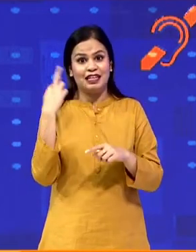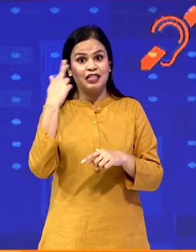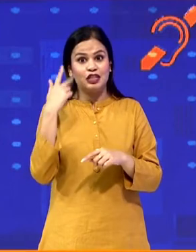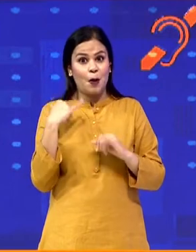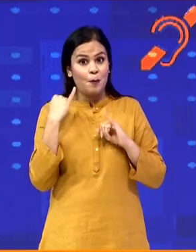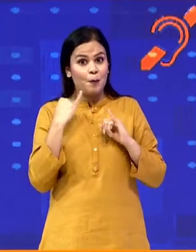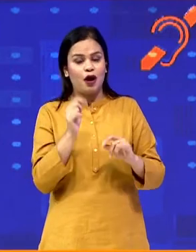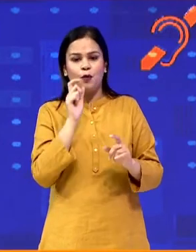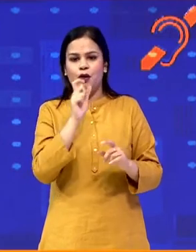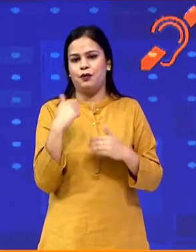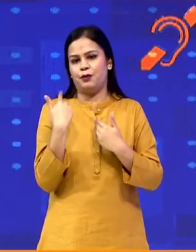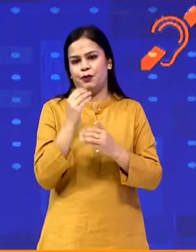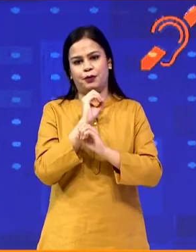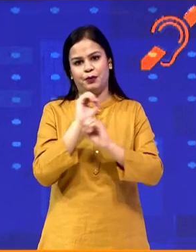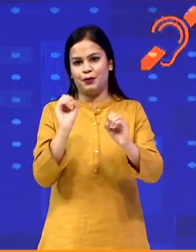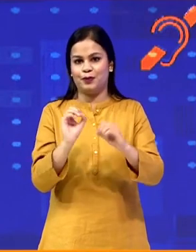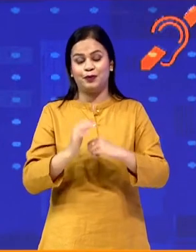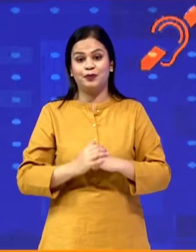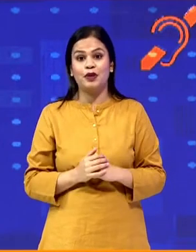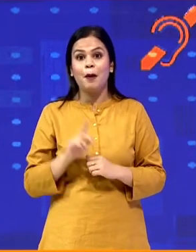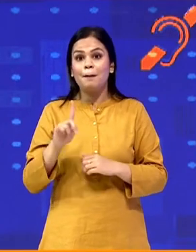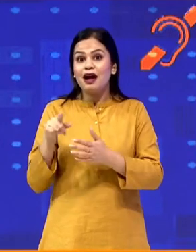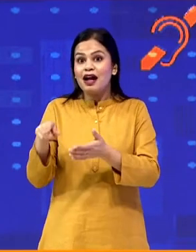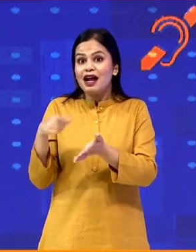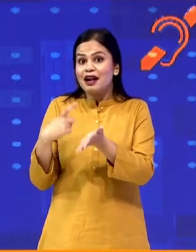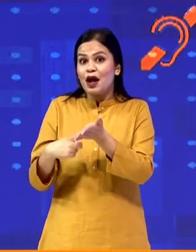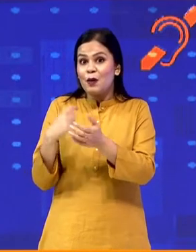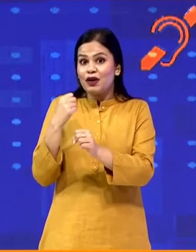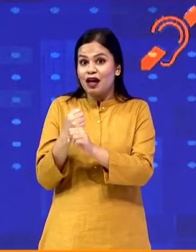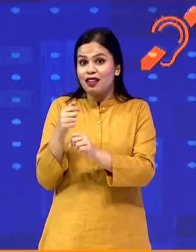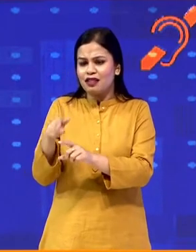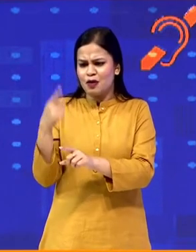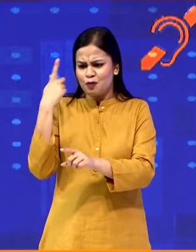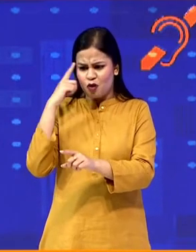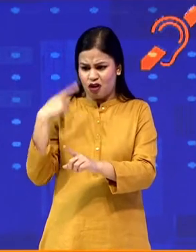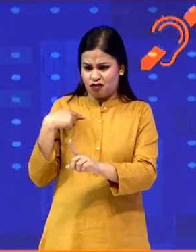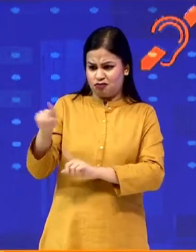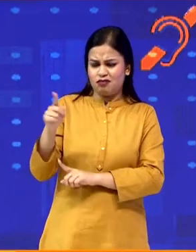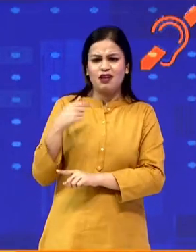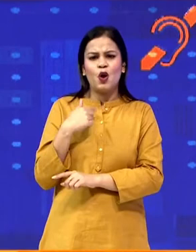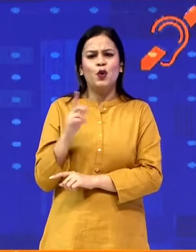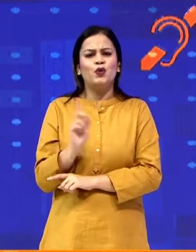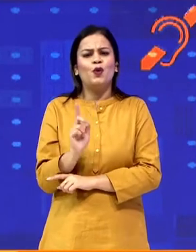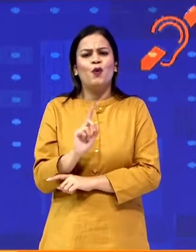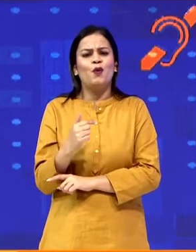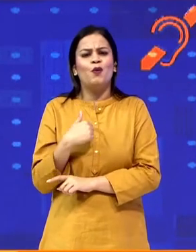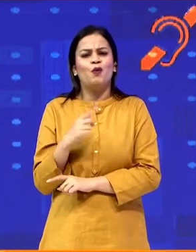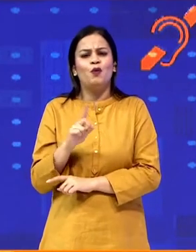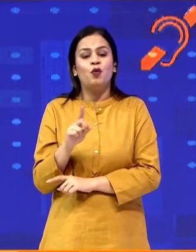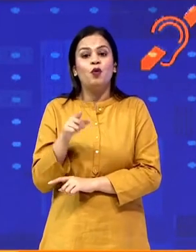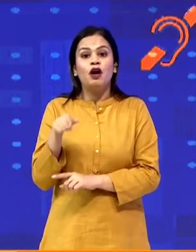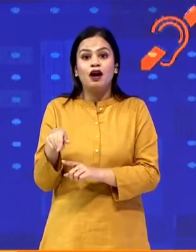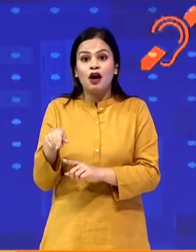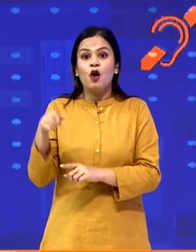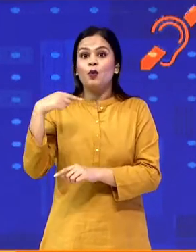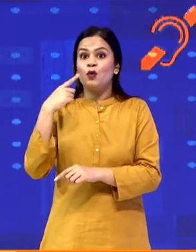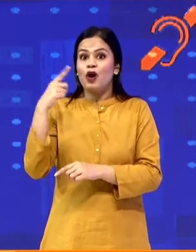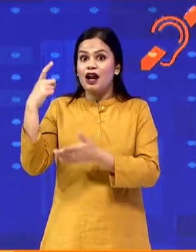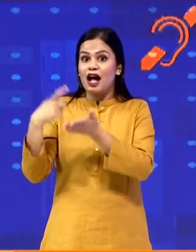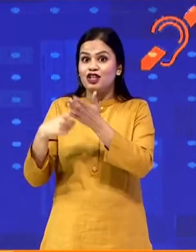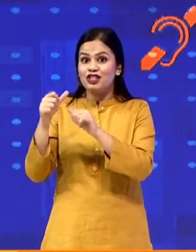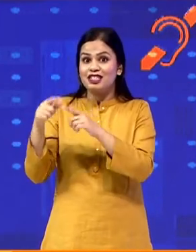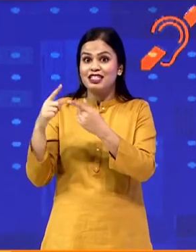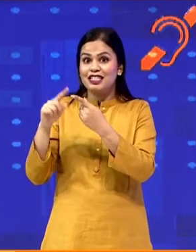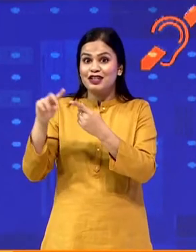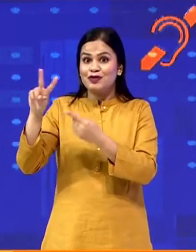कहा और राहुल गांधी के खिलाफ मैं नहीं हूं राजीव गांधी जी का बेटा है ठीक है हम चाहते